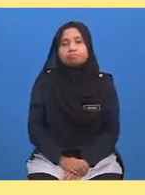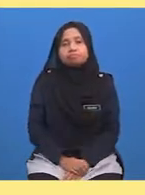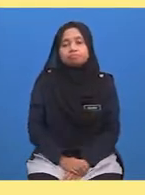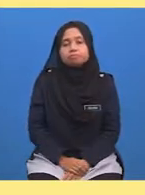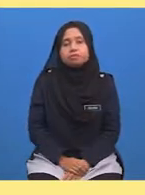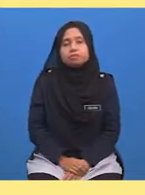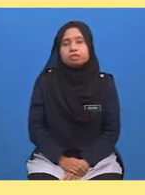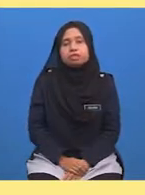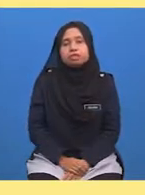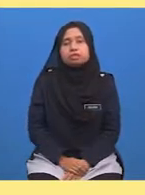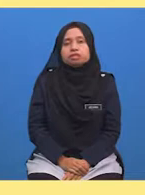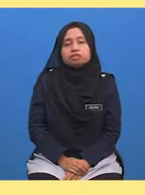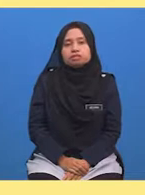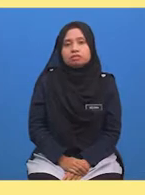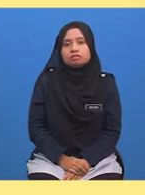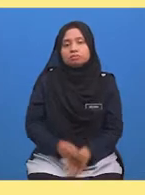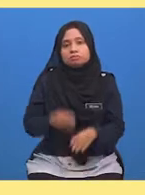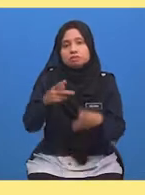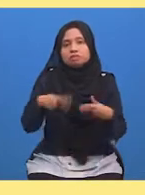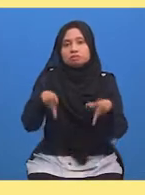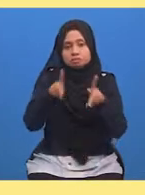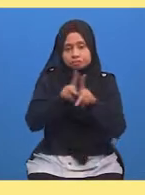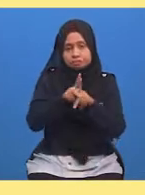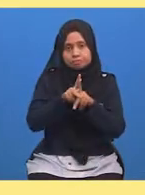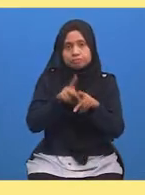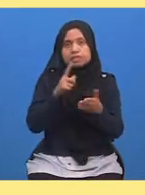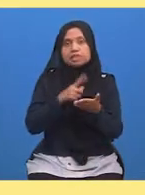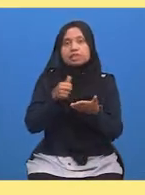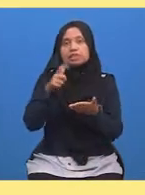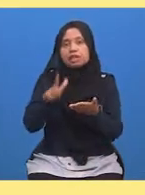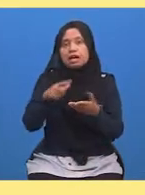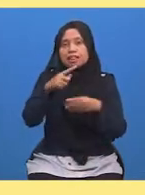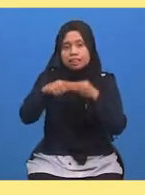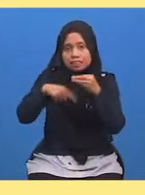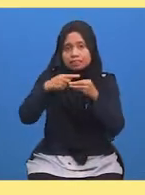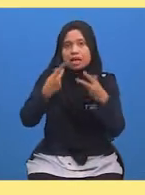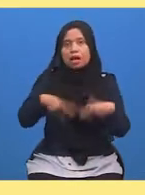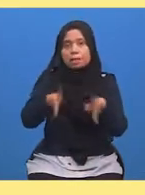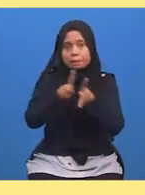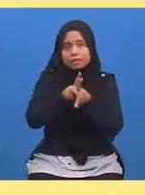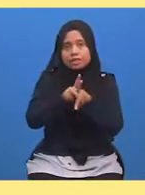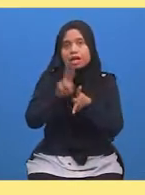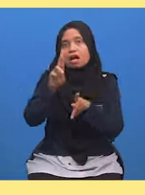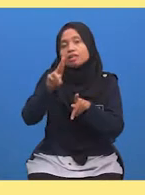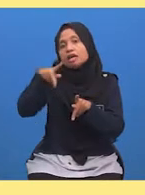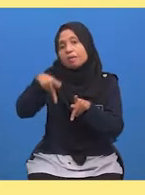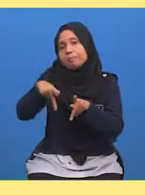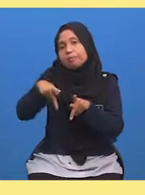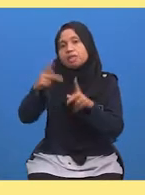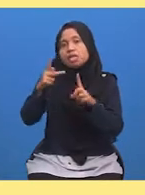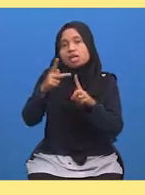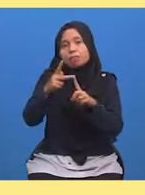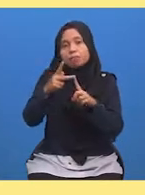Fakta utama untuk diterangkan ialah tentang kepentingan rancangan